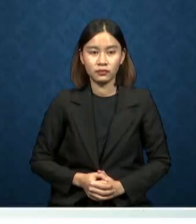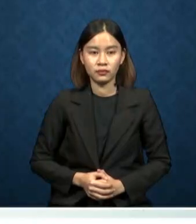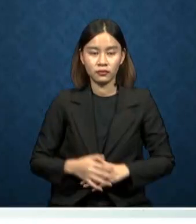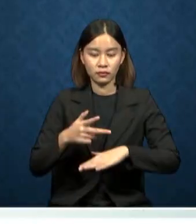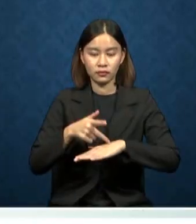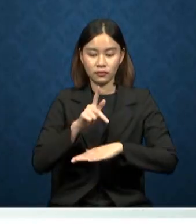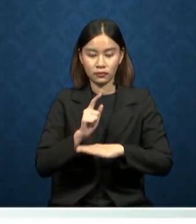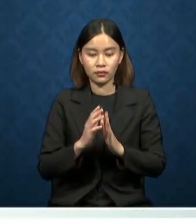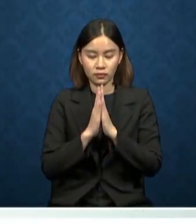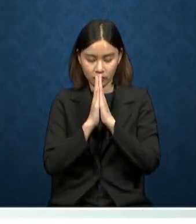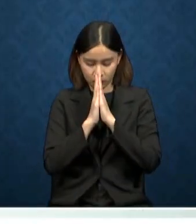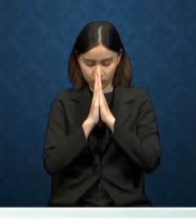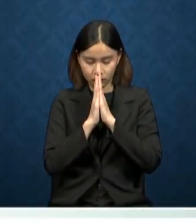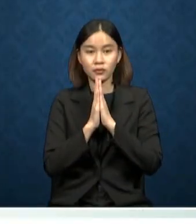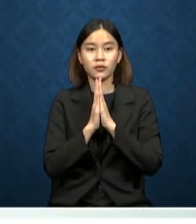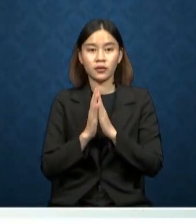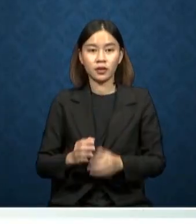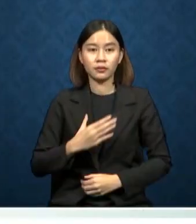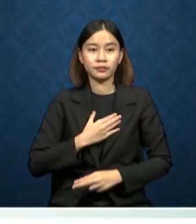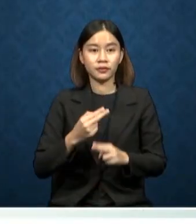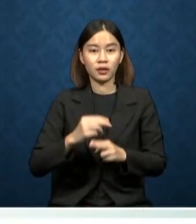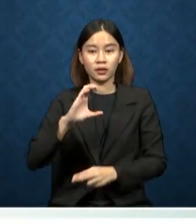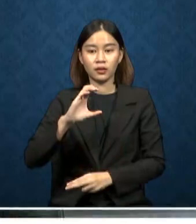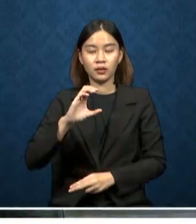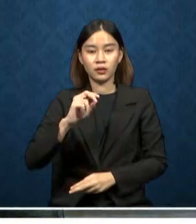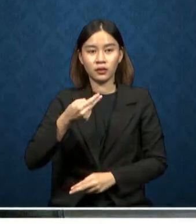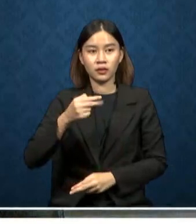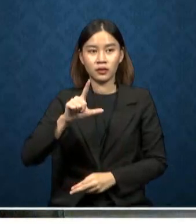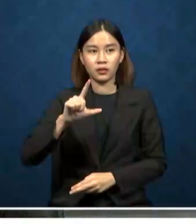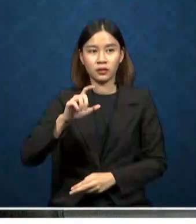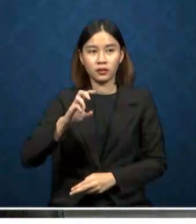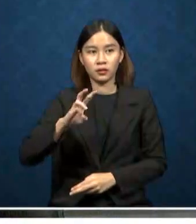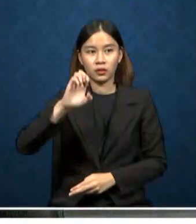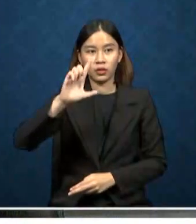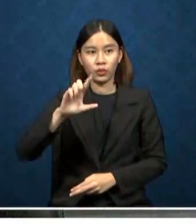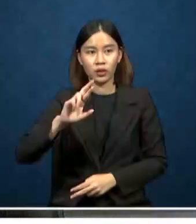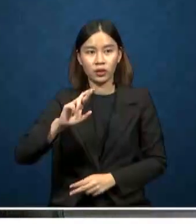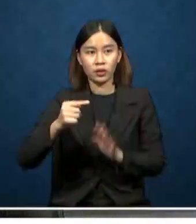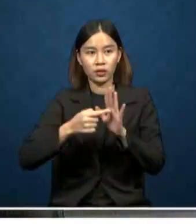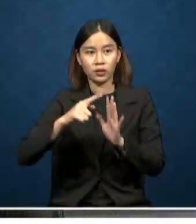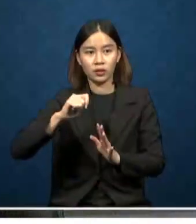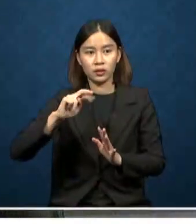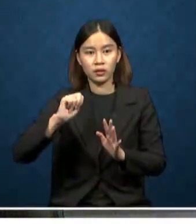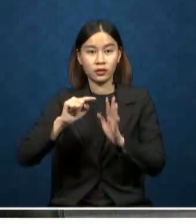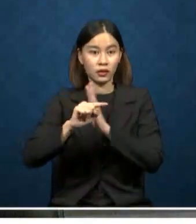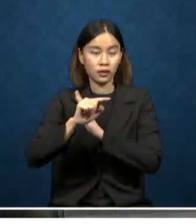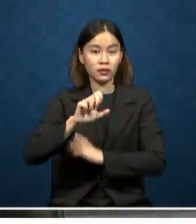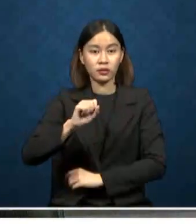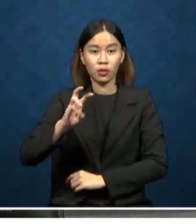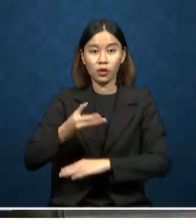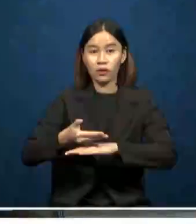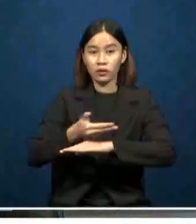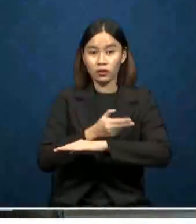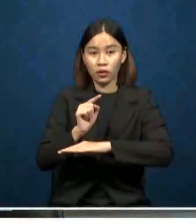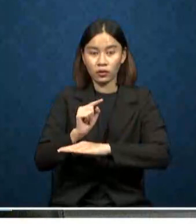กราบเรียนท่านประธานที่เคารพดิฉันนางฉวีรัตน์เกษตรสุนทรสมาชิกวุฒิสภานะคะก่อน